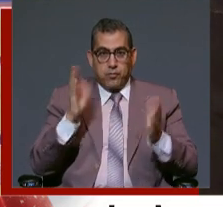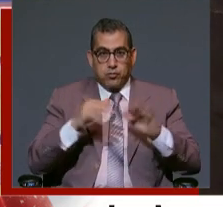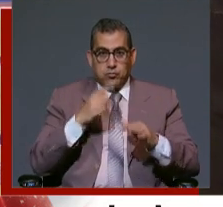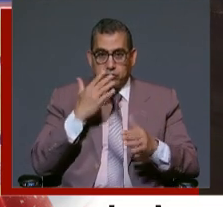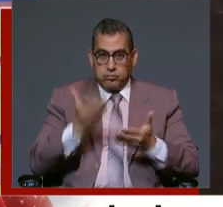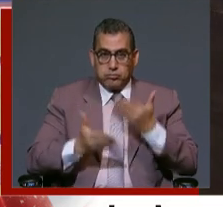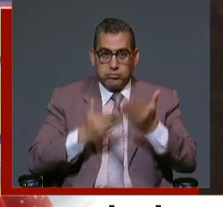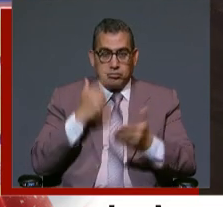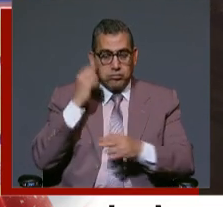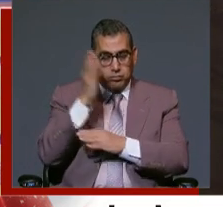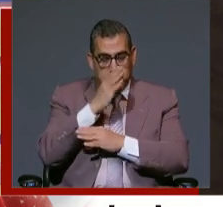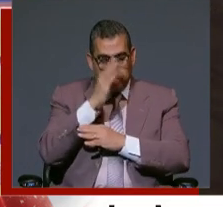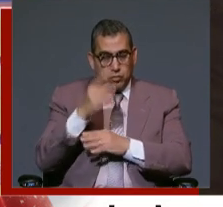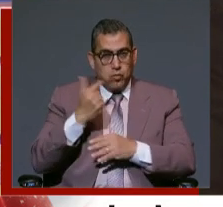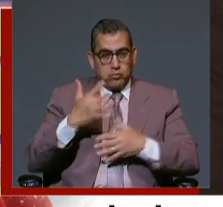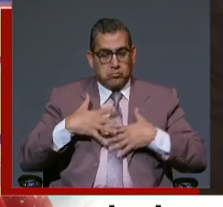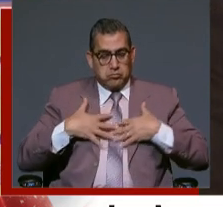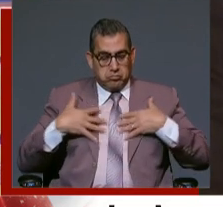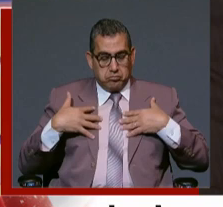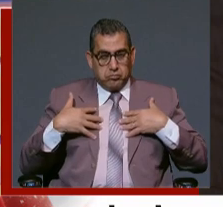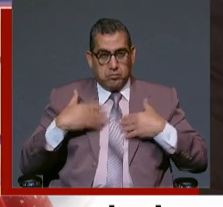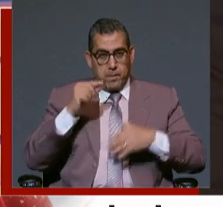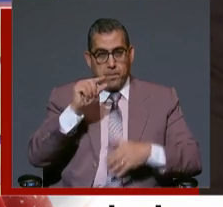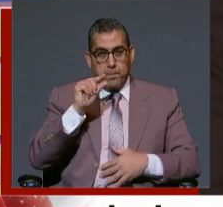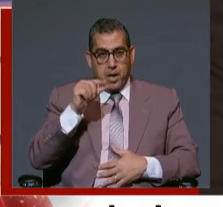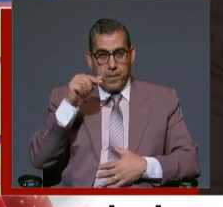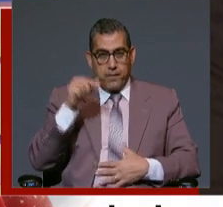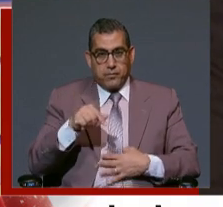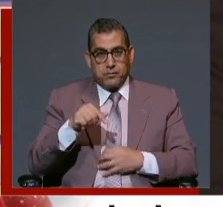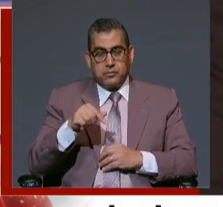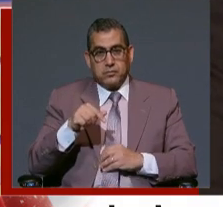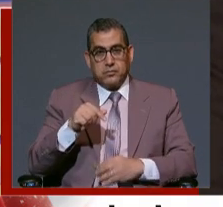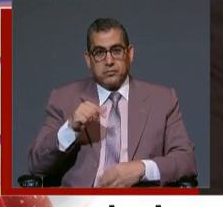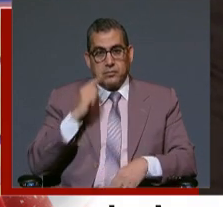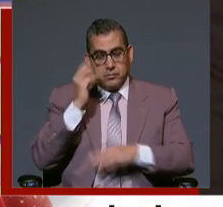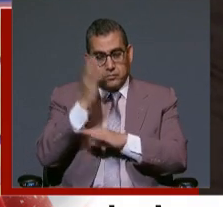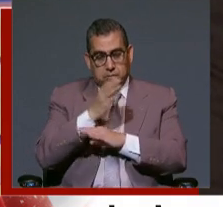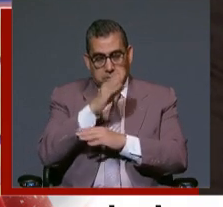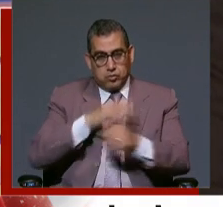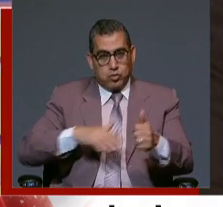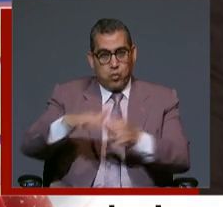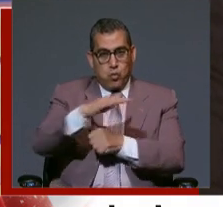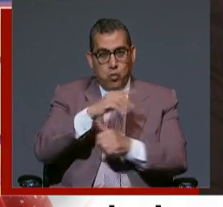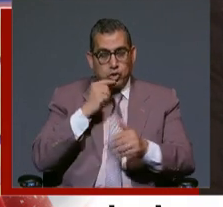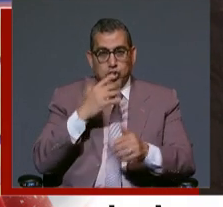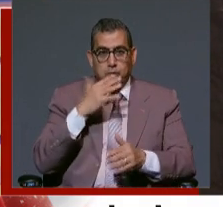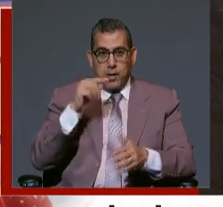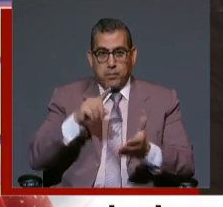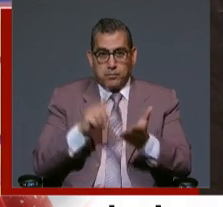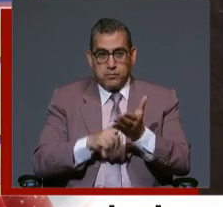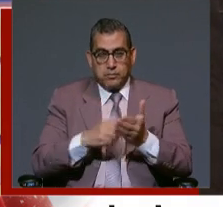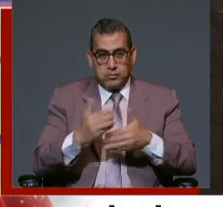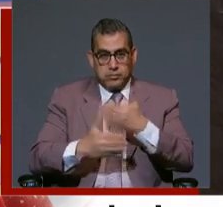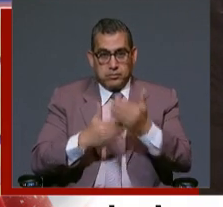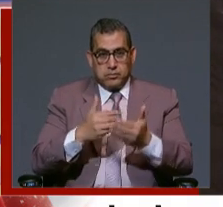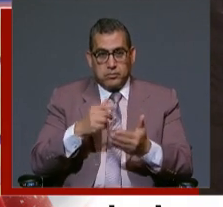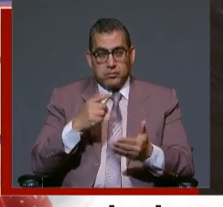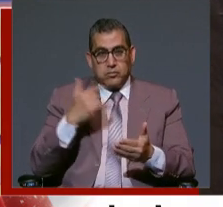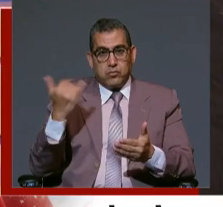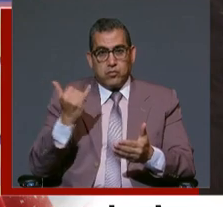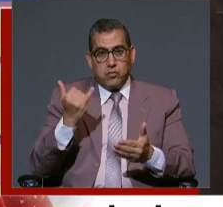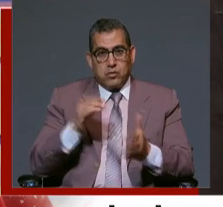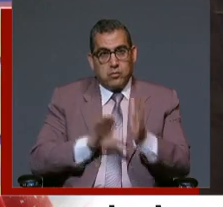خطة طموحة من خلال برنامجنا في الاستراتيجية الوطنية للشباب، وازاي استخدام